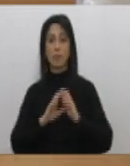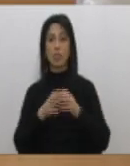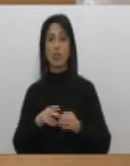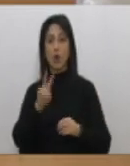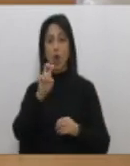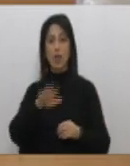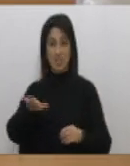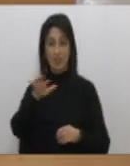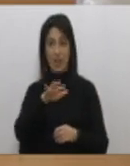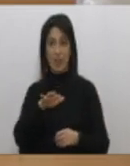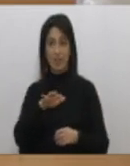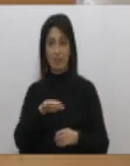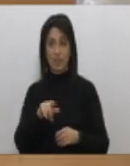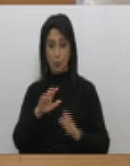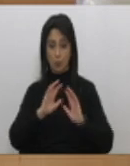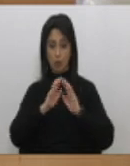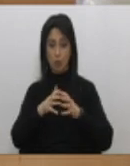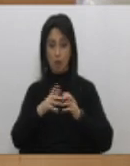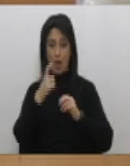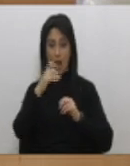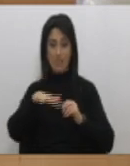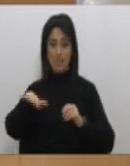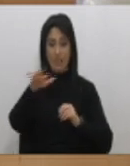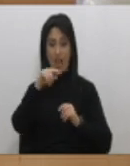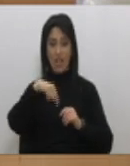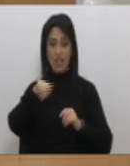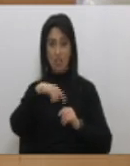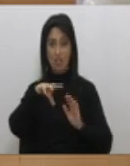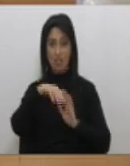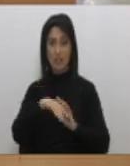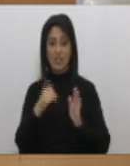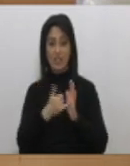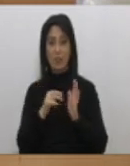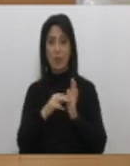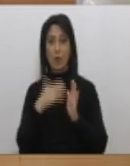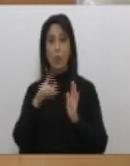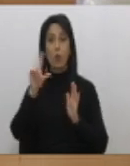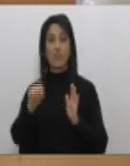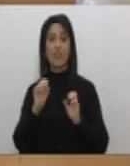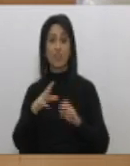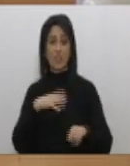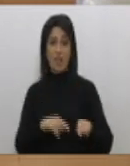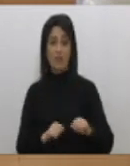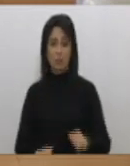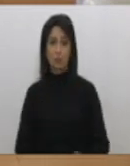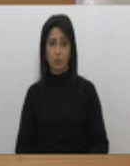200 ქვეყანაა. ანუ მსოფლიოს 100 ქვეყანაში საწვავის ფასი უფრო იაფია, ვიდრე